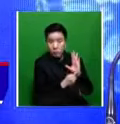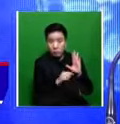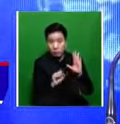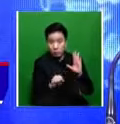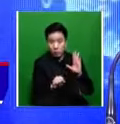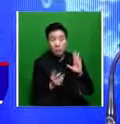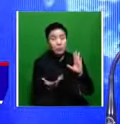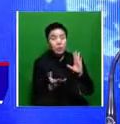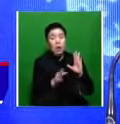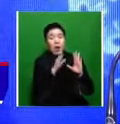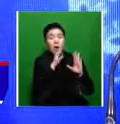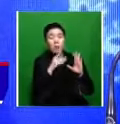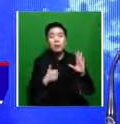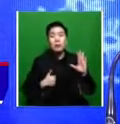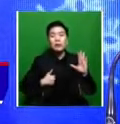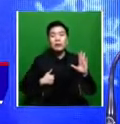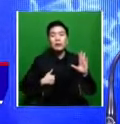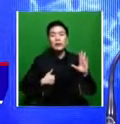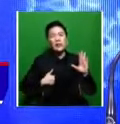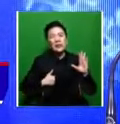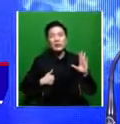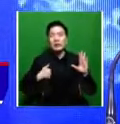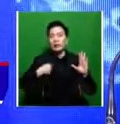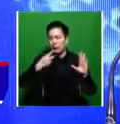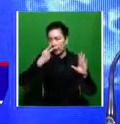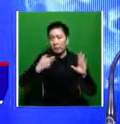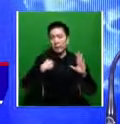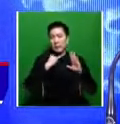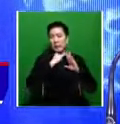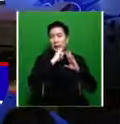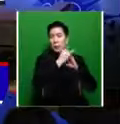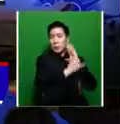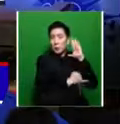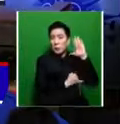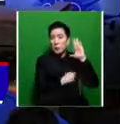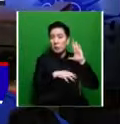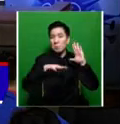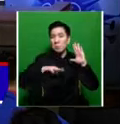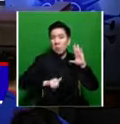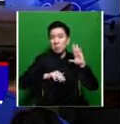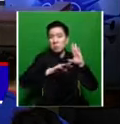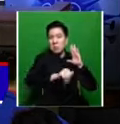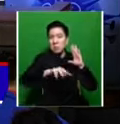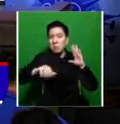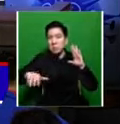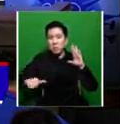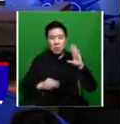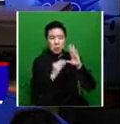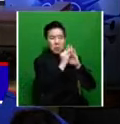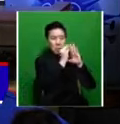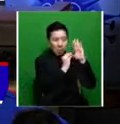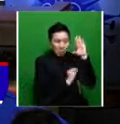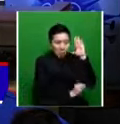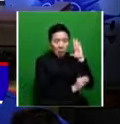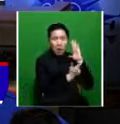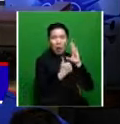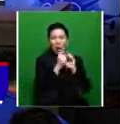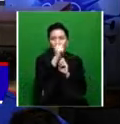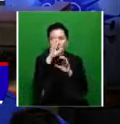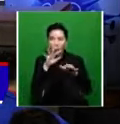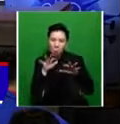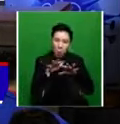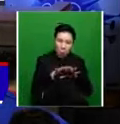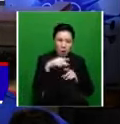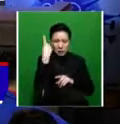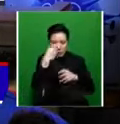ถ้าในกรณีเราเห็นว่ามีจังหวัดไหนหรือหัวเมืองใหญ่ๆที่อาจจะอยู่ในข่ายที่ว่ามีผู้ติด